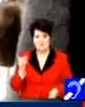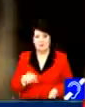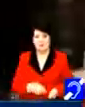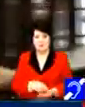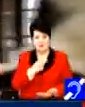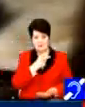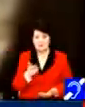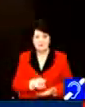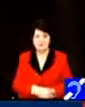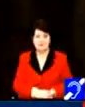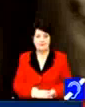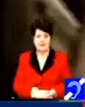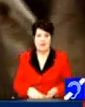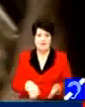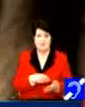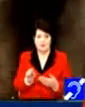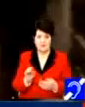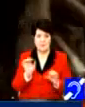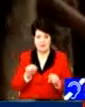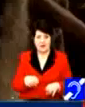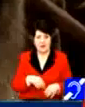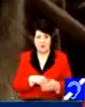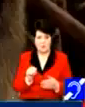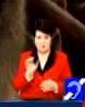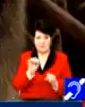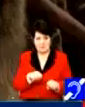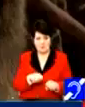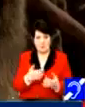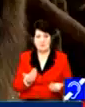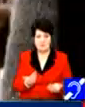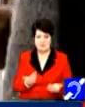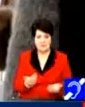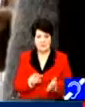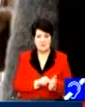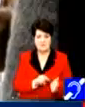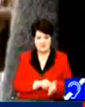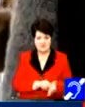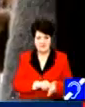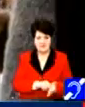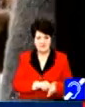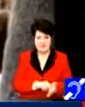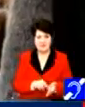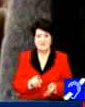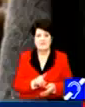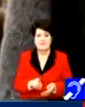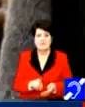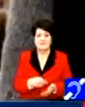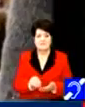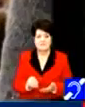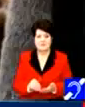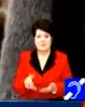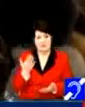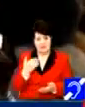с Хабаровска, покупали, могли купить, возможно, а сейчас на пенсию, ходим только смотрим, а раньше